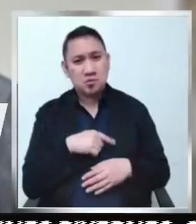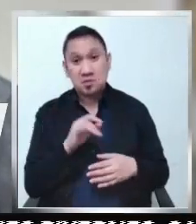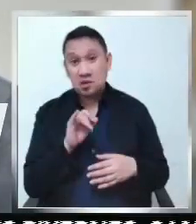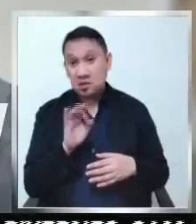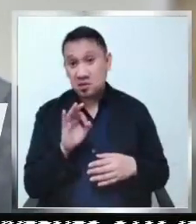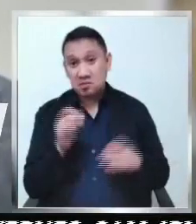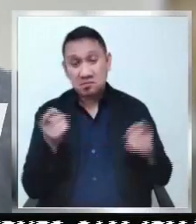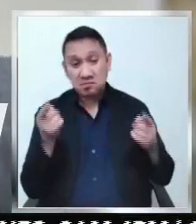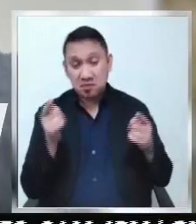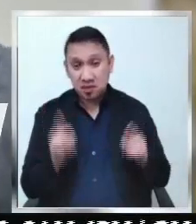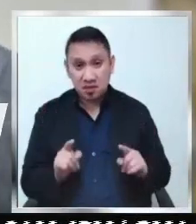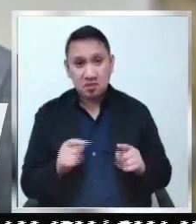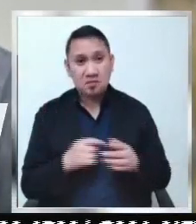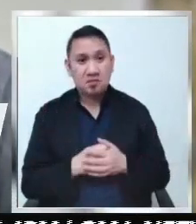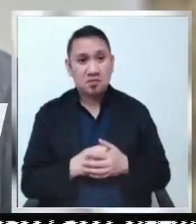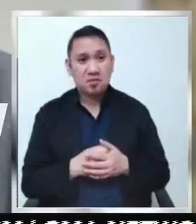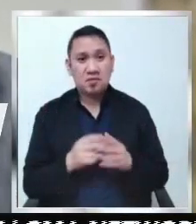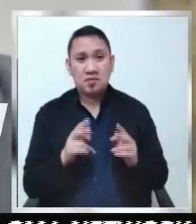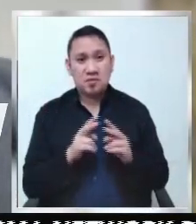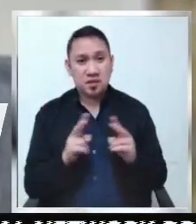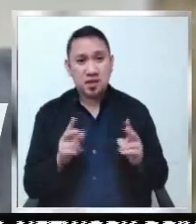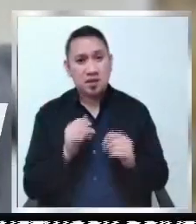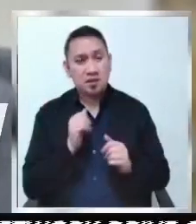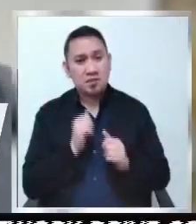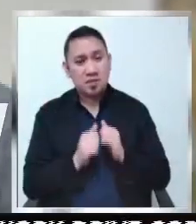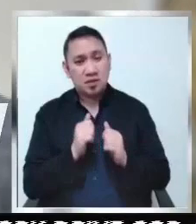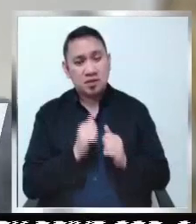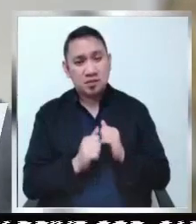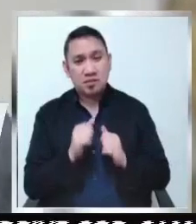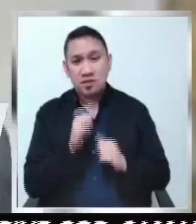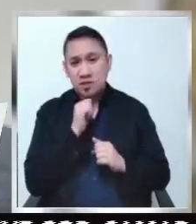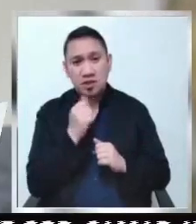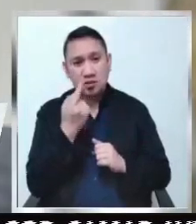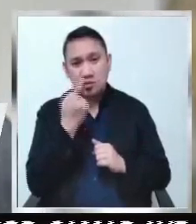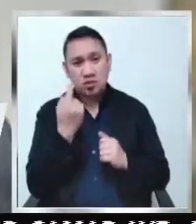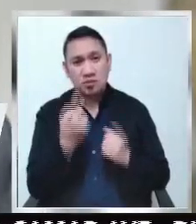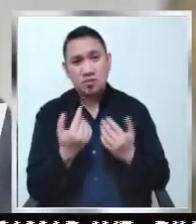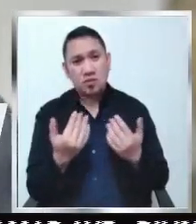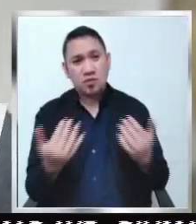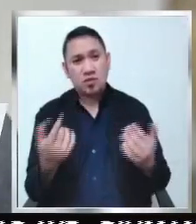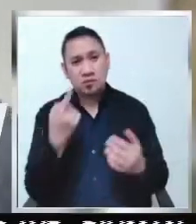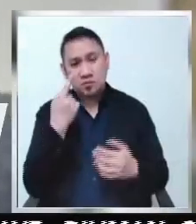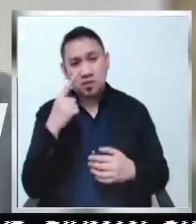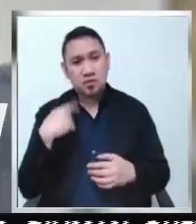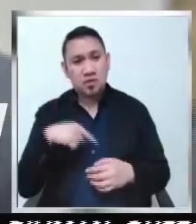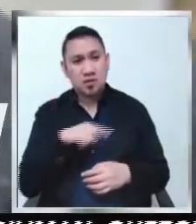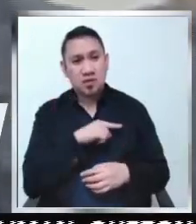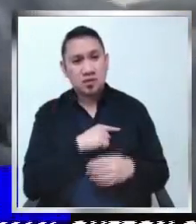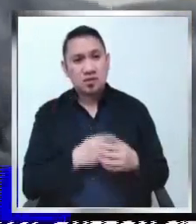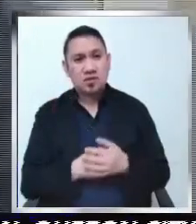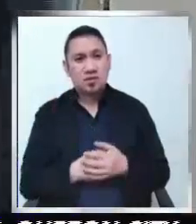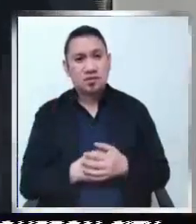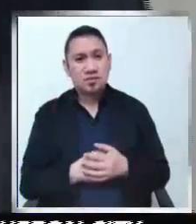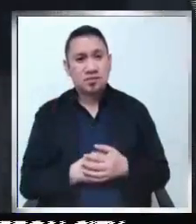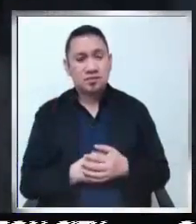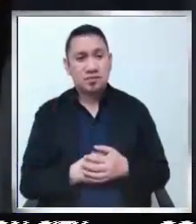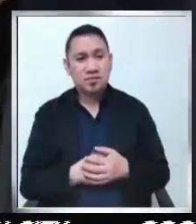would be very meaningful not only for the audience but for us. Lars